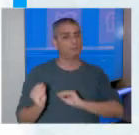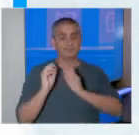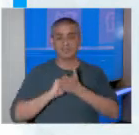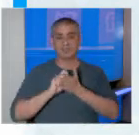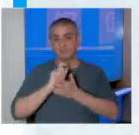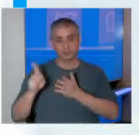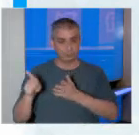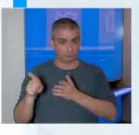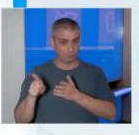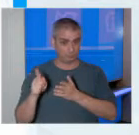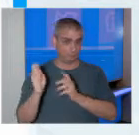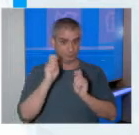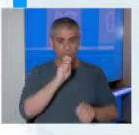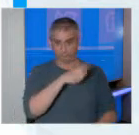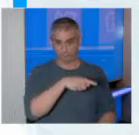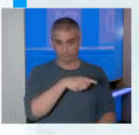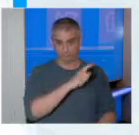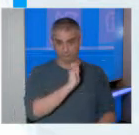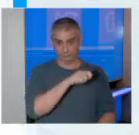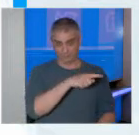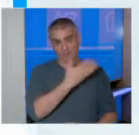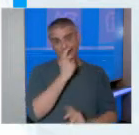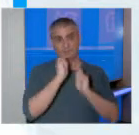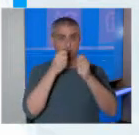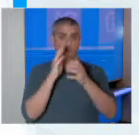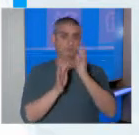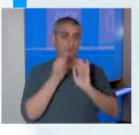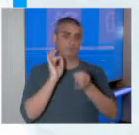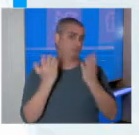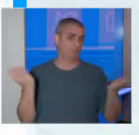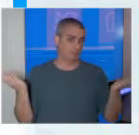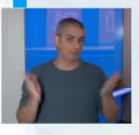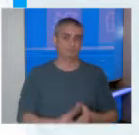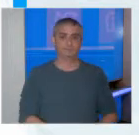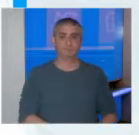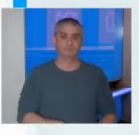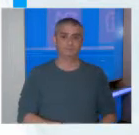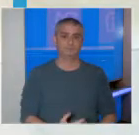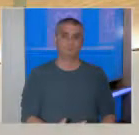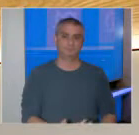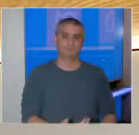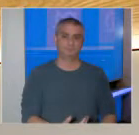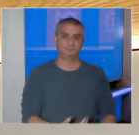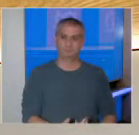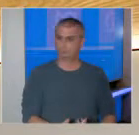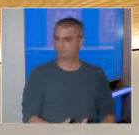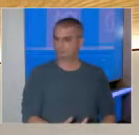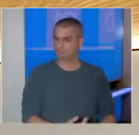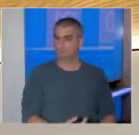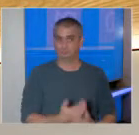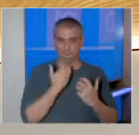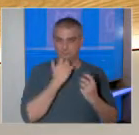כתב האישום כנסת לפני שהם מגישים אותו בכלל לבית המשפט. הסיפור הזה